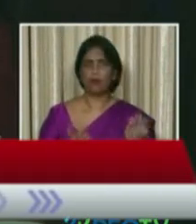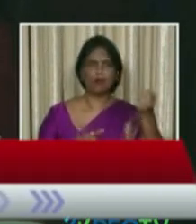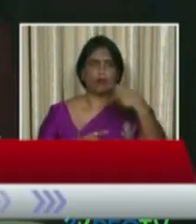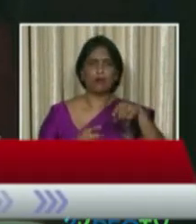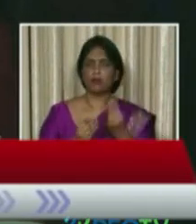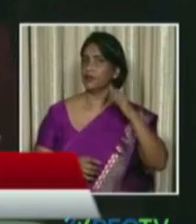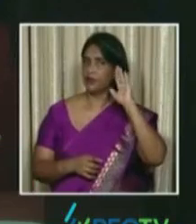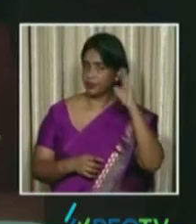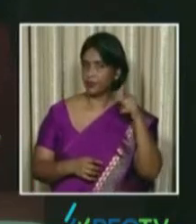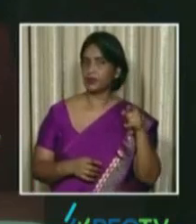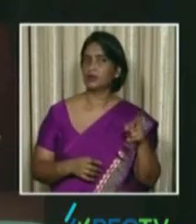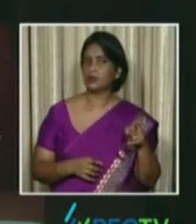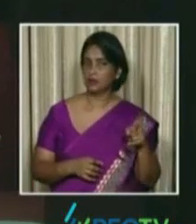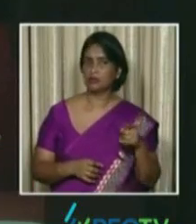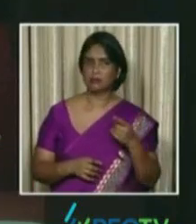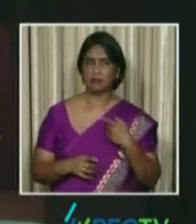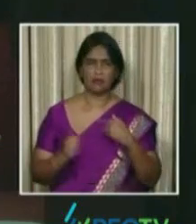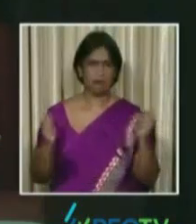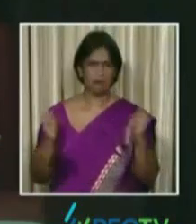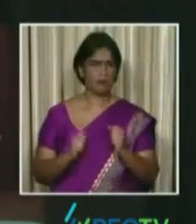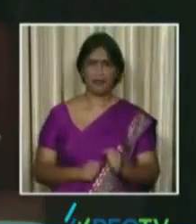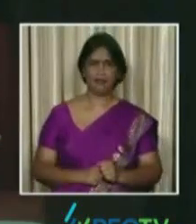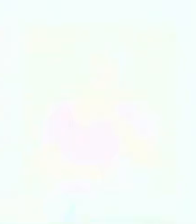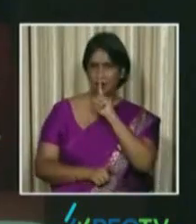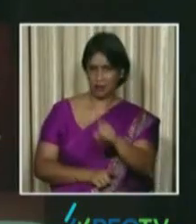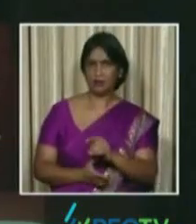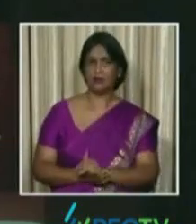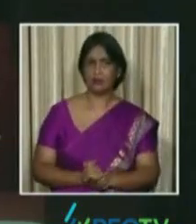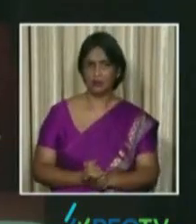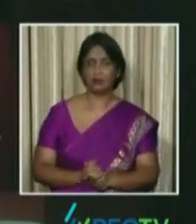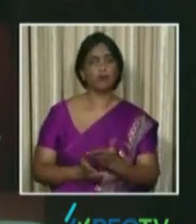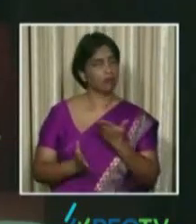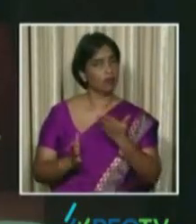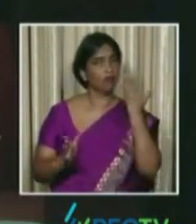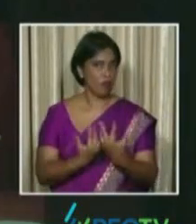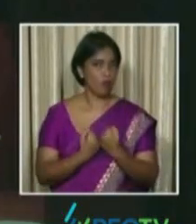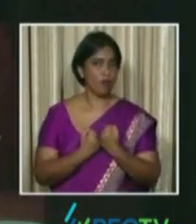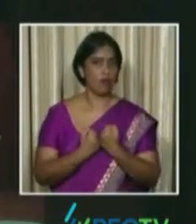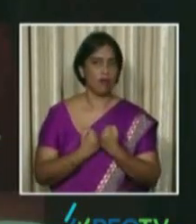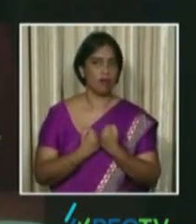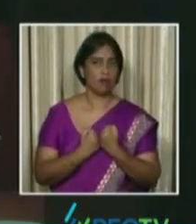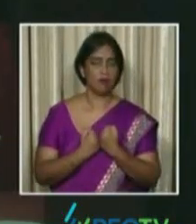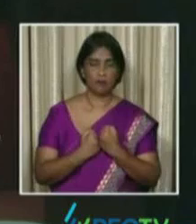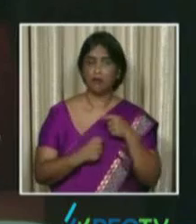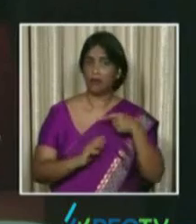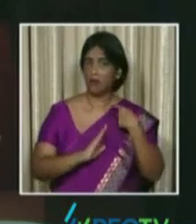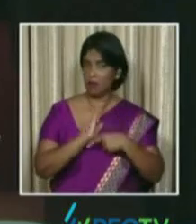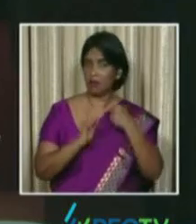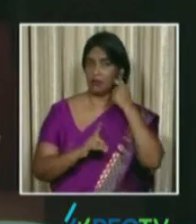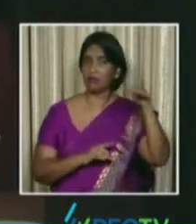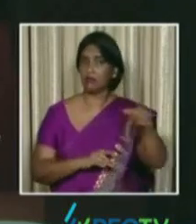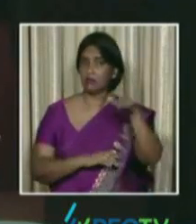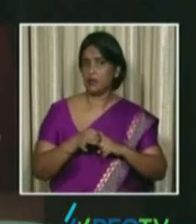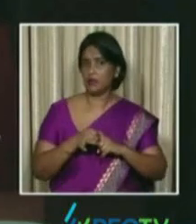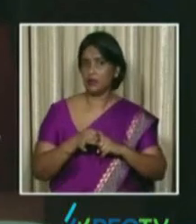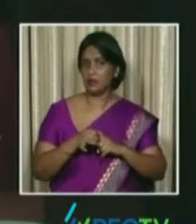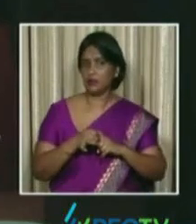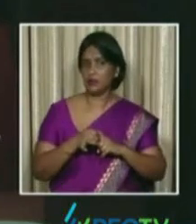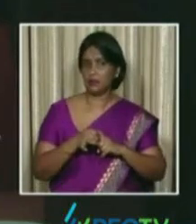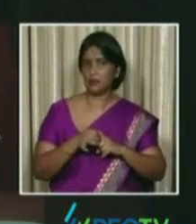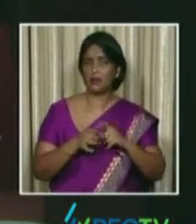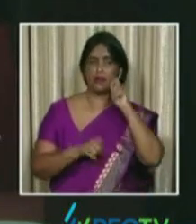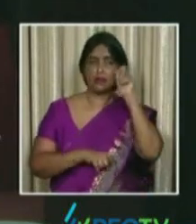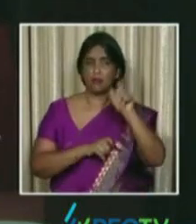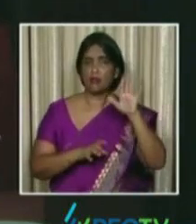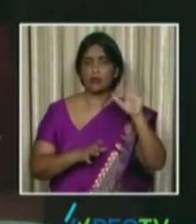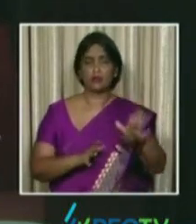දෙන විසඳුම? මම නම් බය වෙන්නේ නැහැ මේ කාරණාව ගැන කතා කරන්න. මේ ගැන අපි කතා කරන්නට ඕන. මේක මේ රටේ පොදු ජනතාව මුහුණ දෙන ප්‍රශ්නයක්. මහ